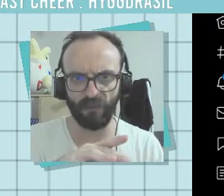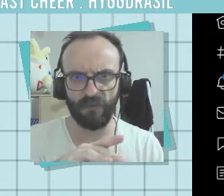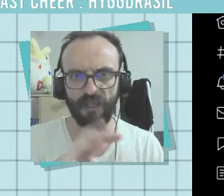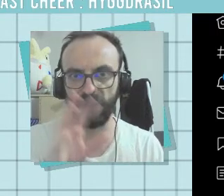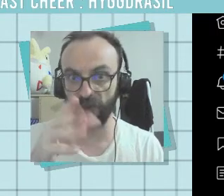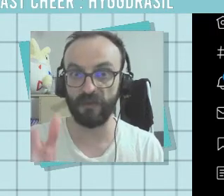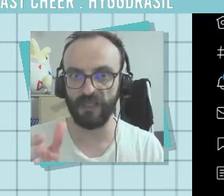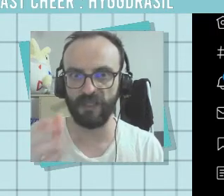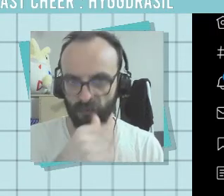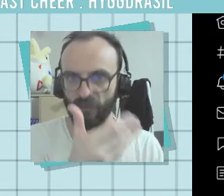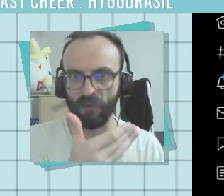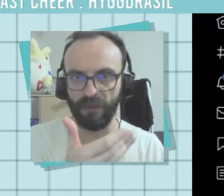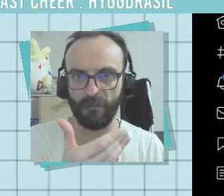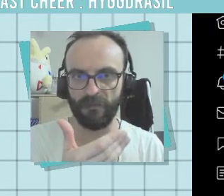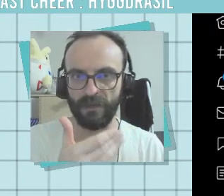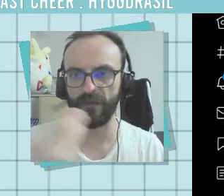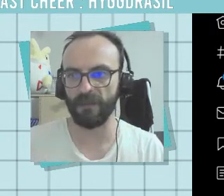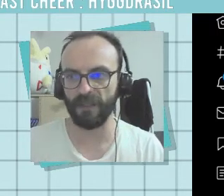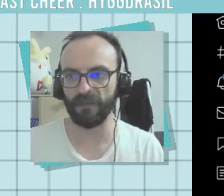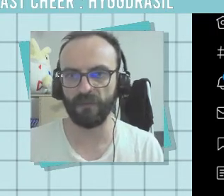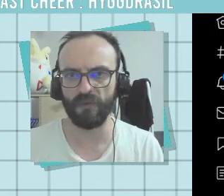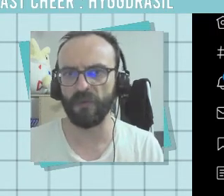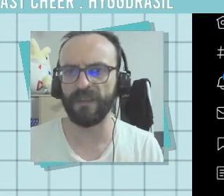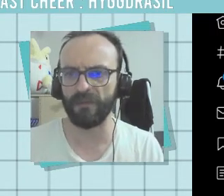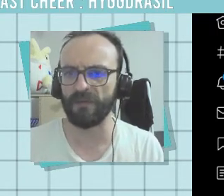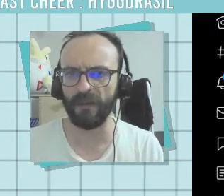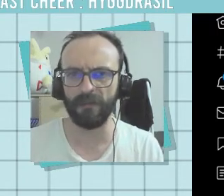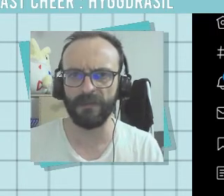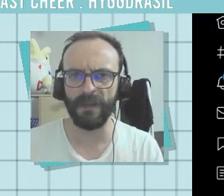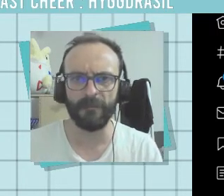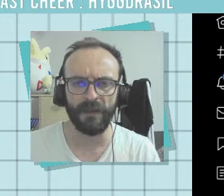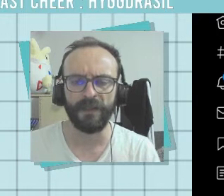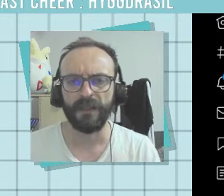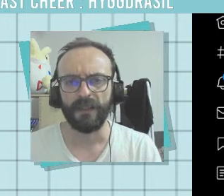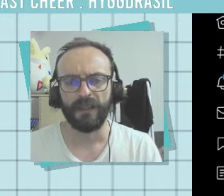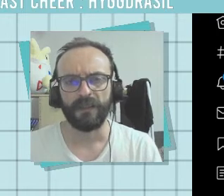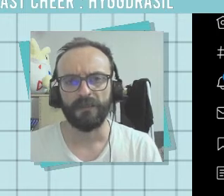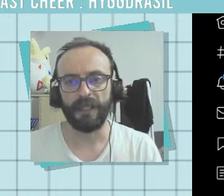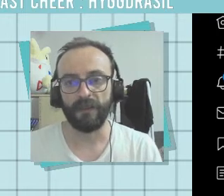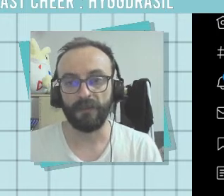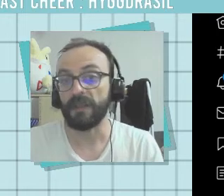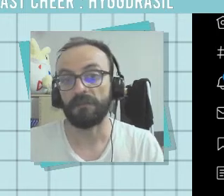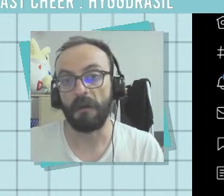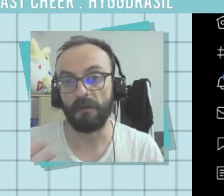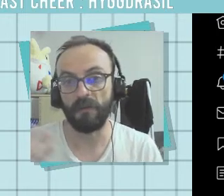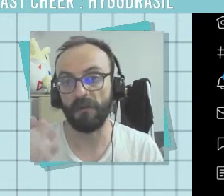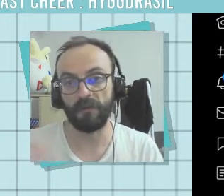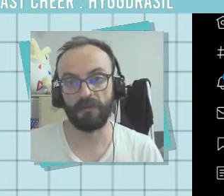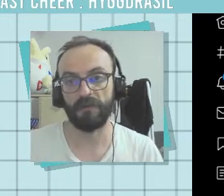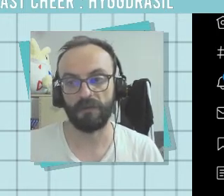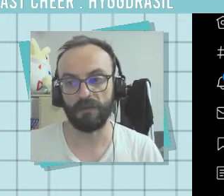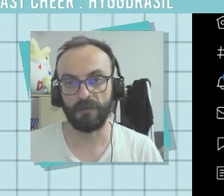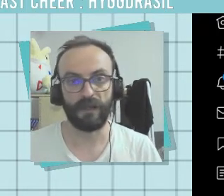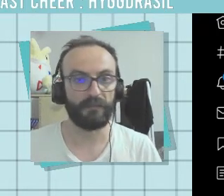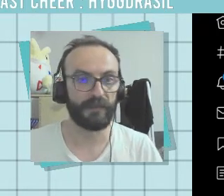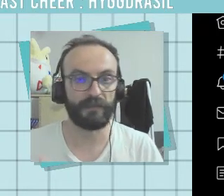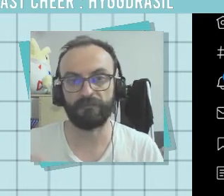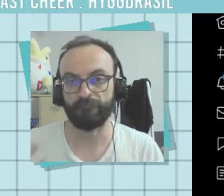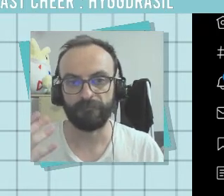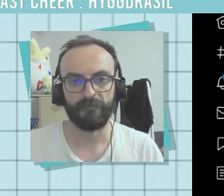des feux rouges, et toi tu cliques et tu lui confirmes que c'est bien des feux rouges. Je crois que ça fonctionne un peu comme ça. Mais oui, bah en gros,